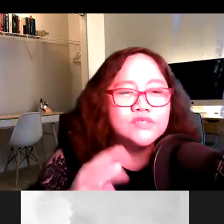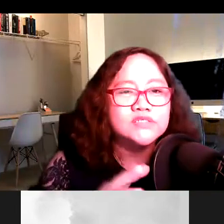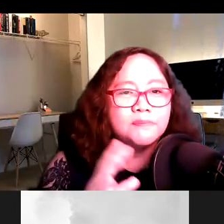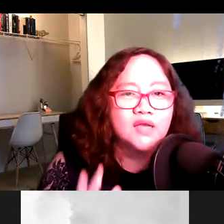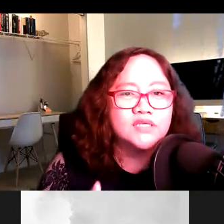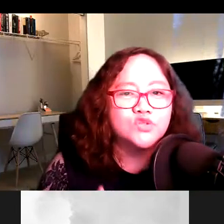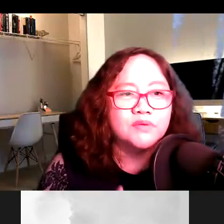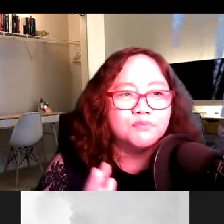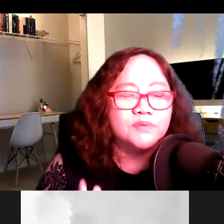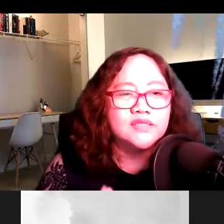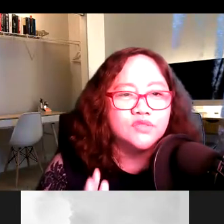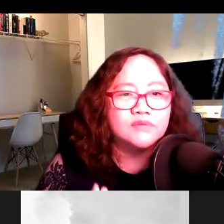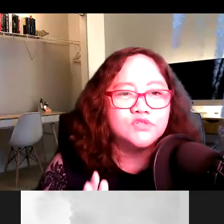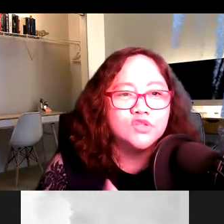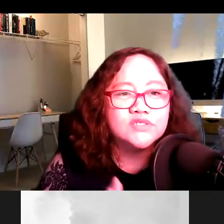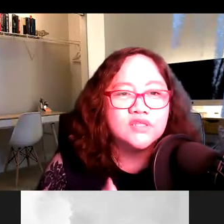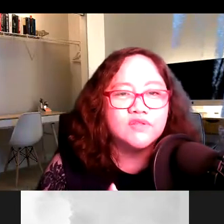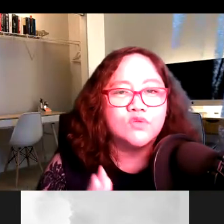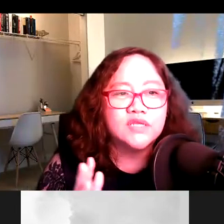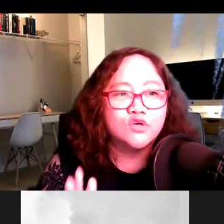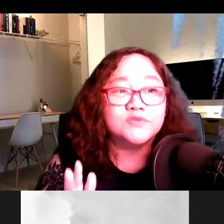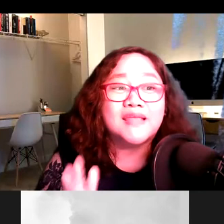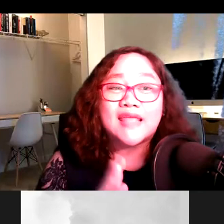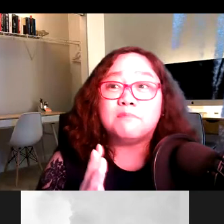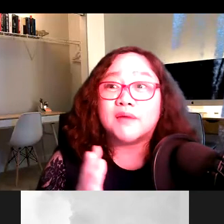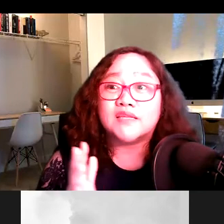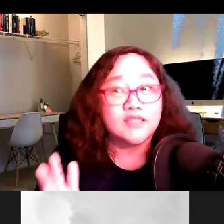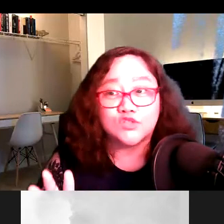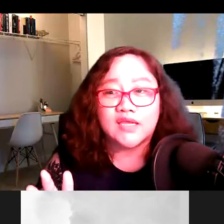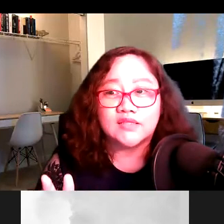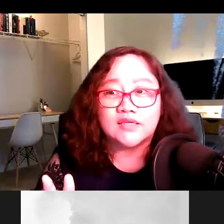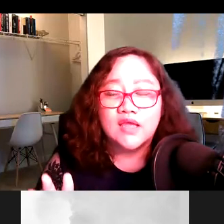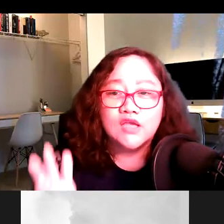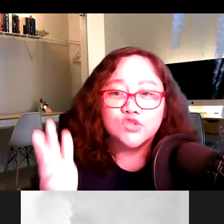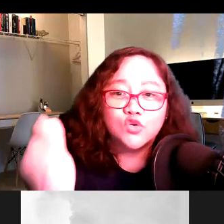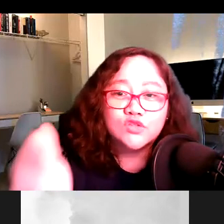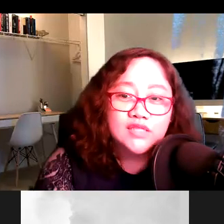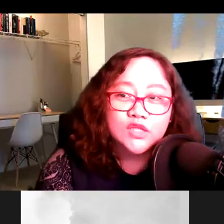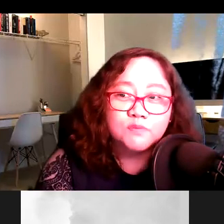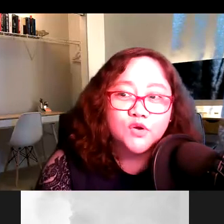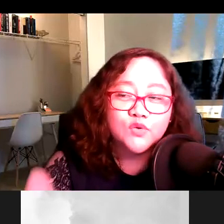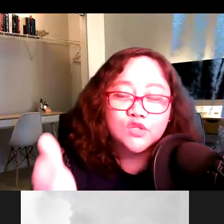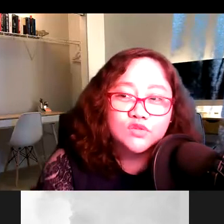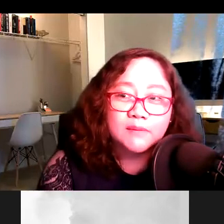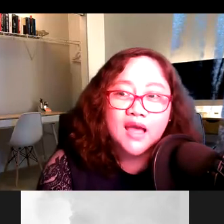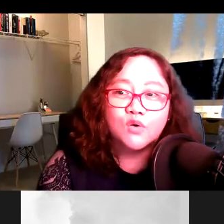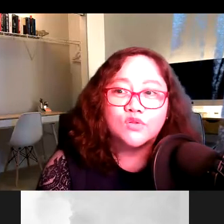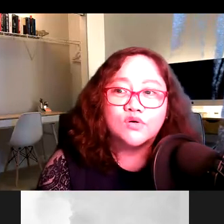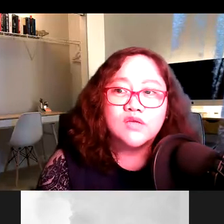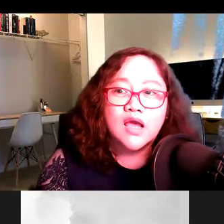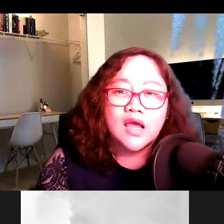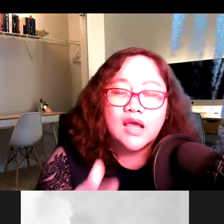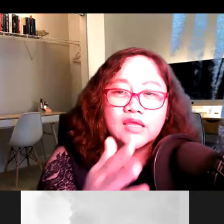which is the process of improving the terms on which individuals and groups may take part in the society. So, kung titignan nyo po yung inyong trabaho,